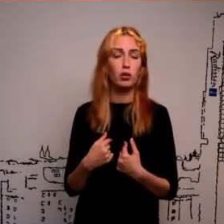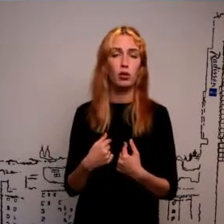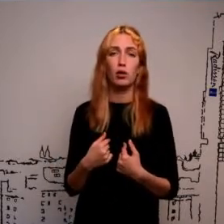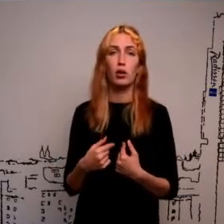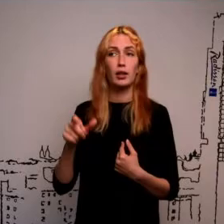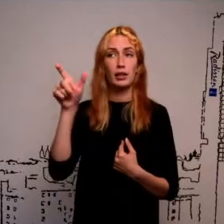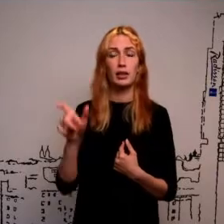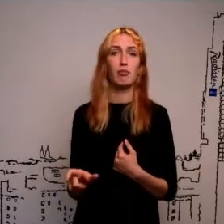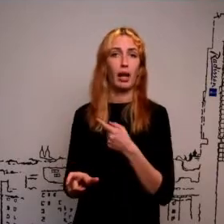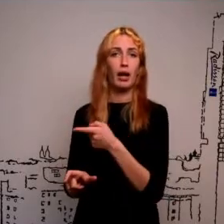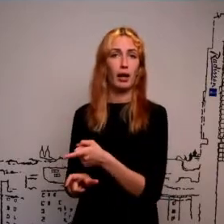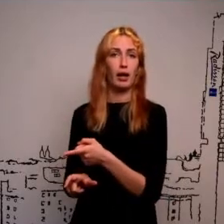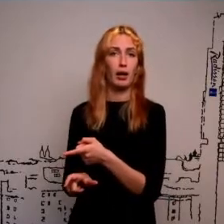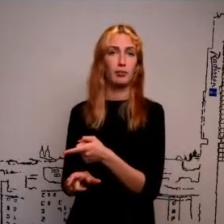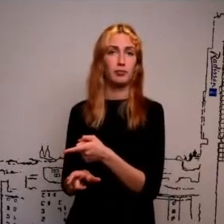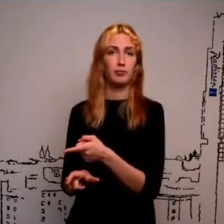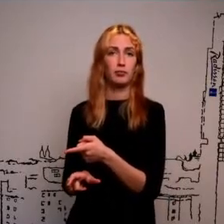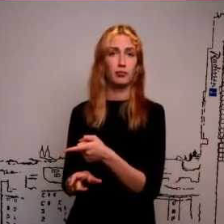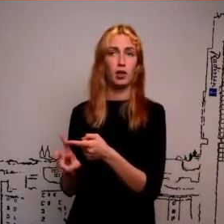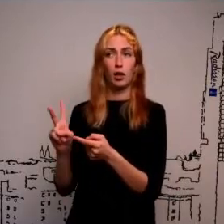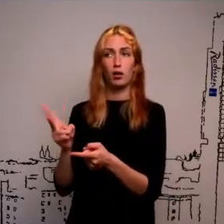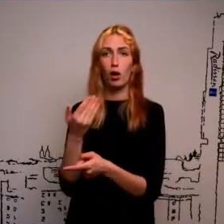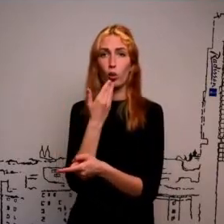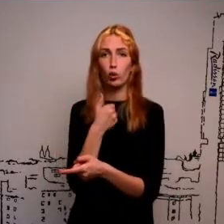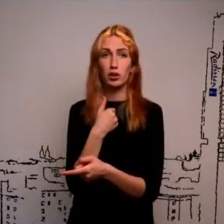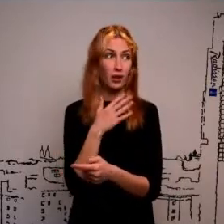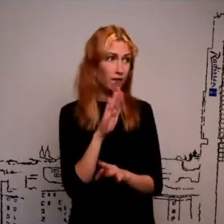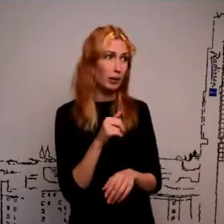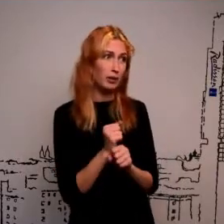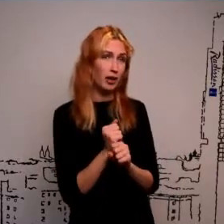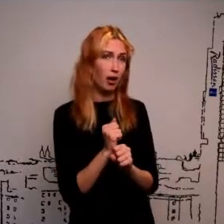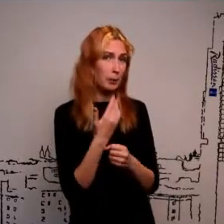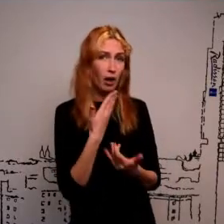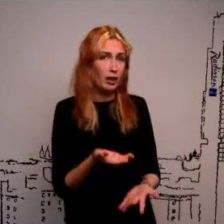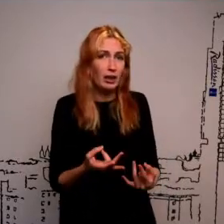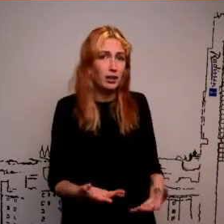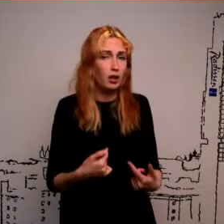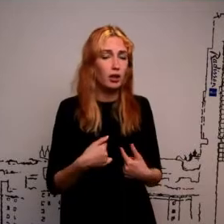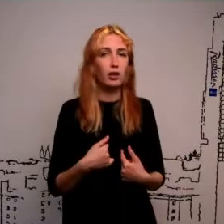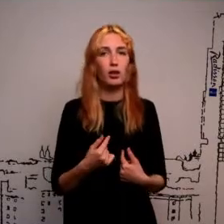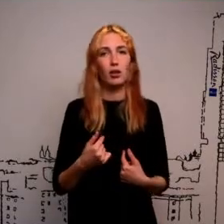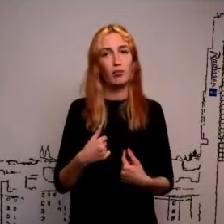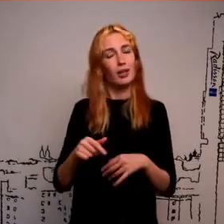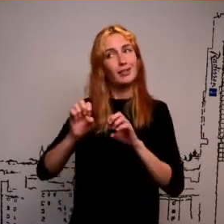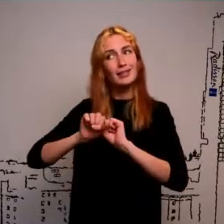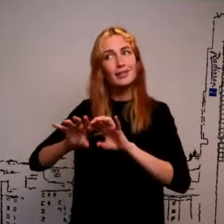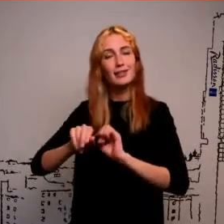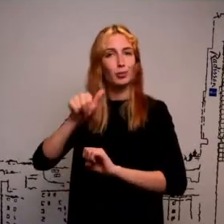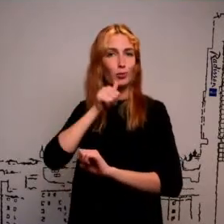kus inimene lausa niimoodi mulle ka küsis, et kas ma võiks teha midagi. Siis ma püüdsin talle